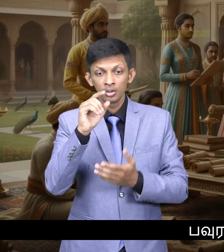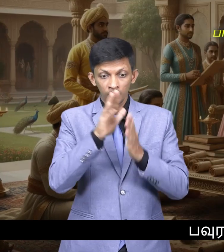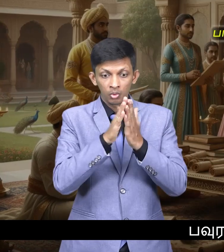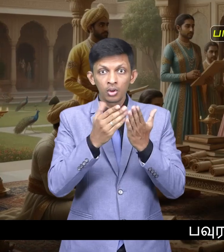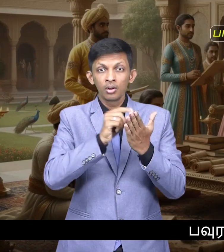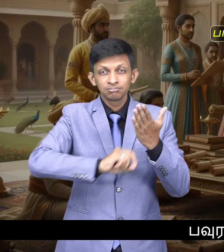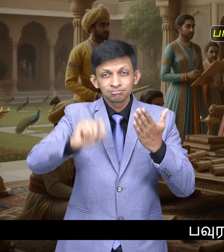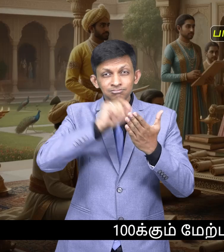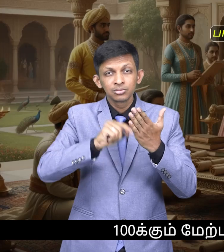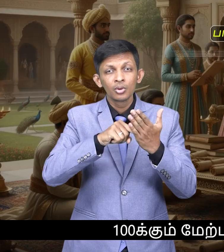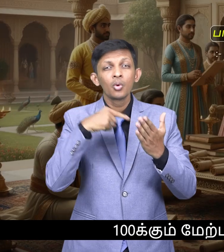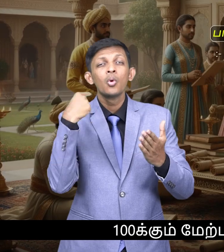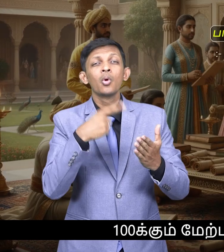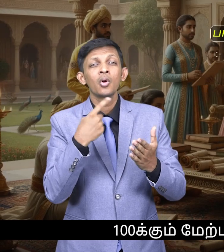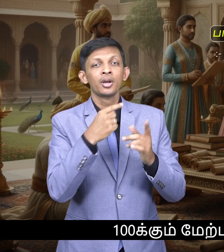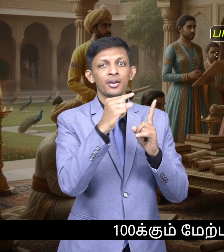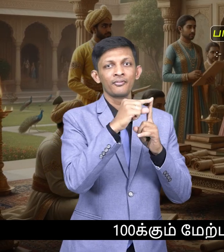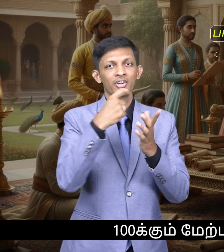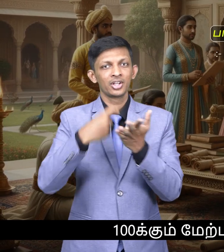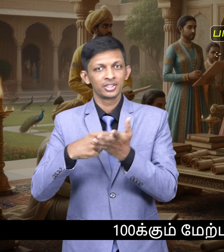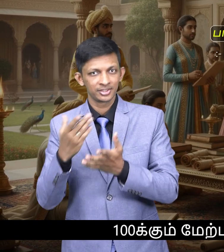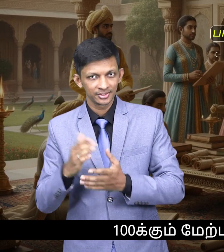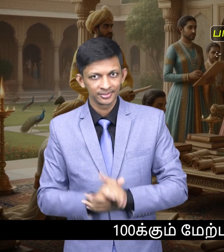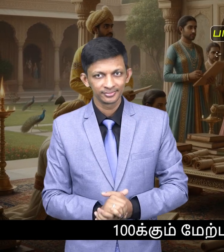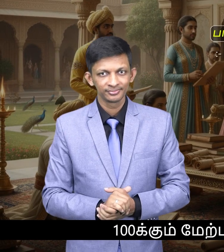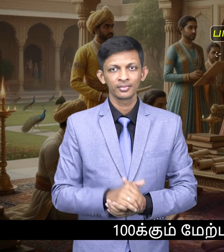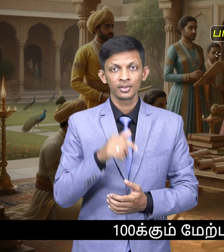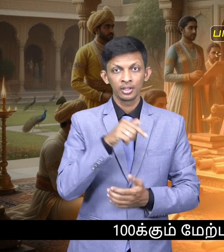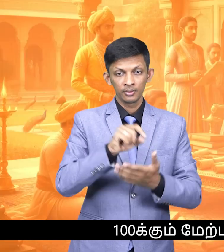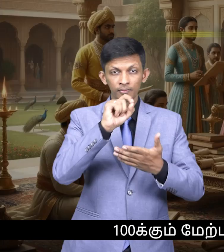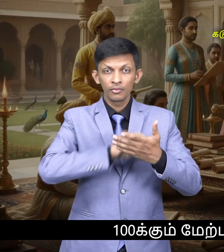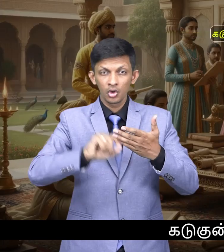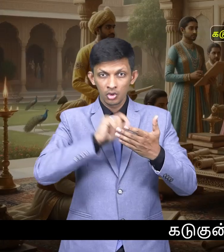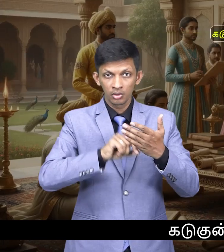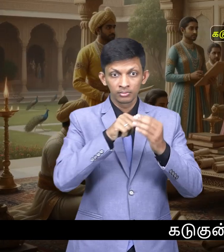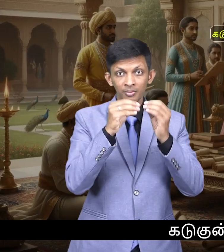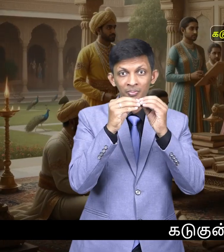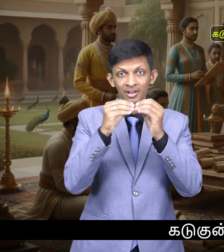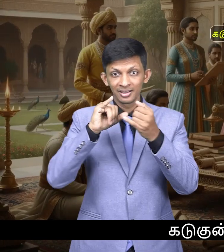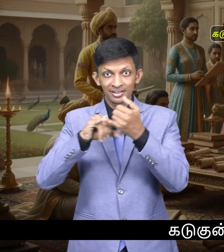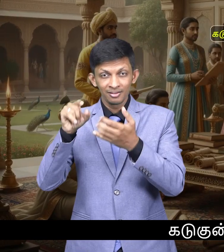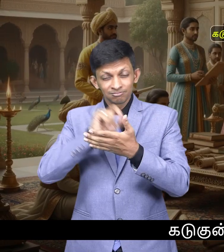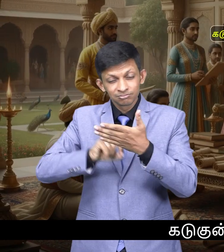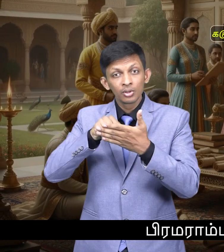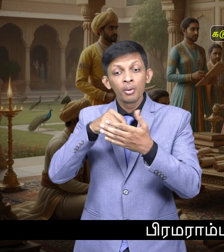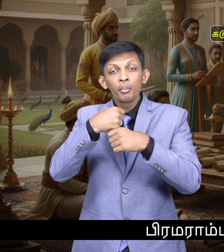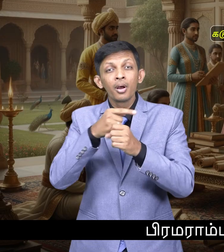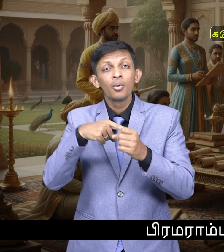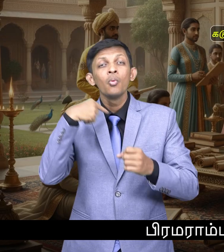பௌராம் ரங்கசாரியாலு 100க்கும் மேற்பட்ட புத்தகங்களை எழுதியவர். கடுகுட்லா பாப்பா